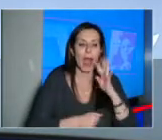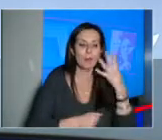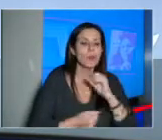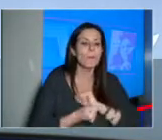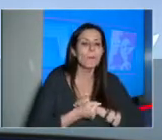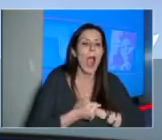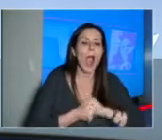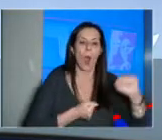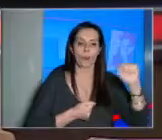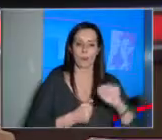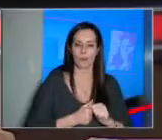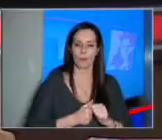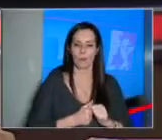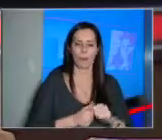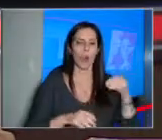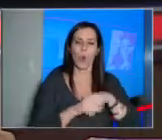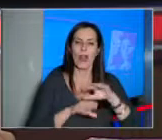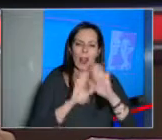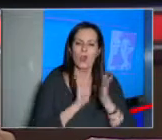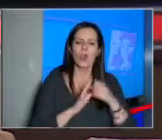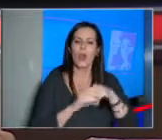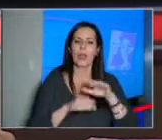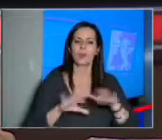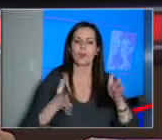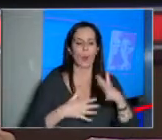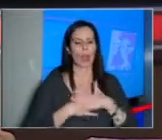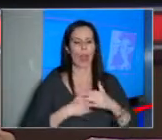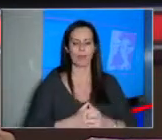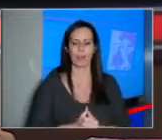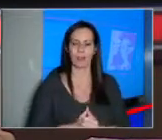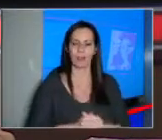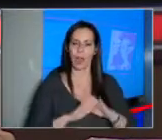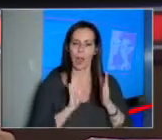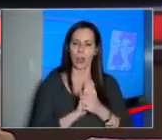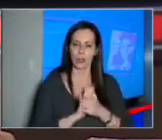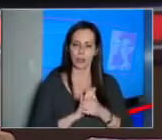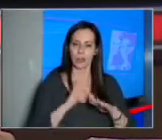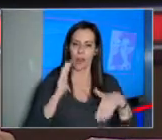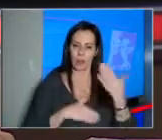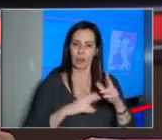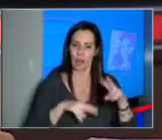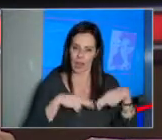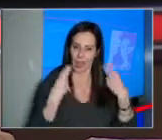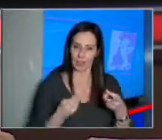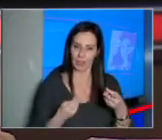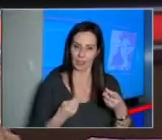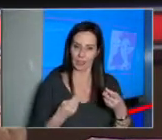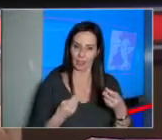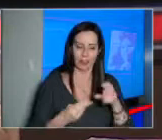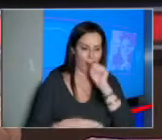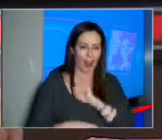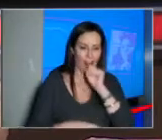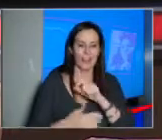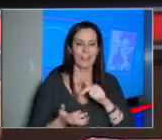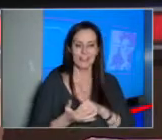האלה פשוט עשיתי על זה דלית, כולל הכל, כולל ילדים שמאוד אהבתי, הכל. אחר כך חזרתי אליהם על ארבע,